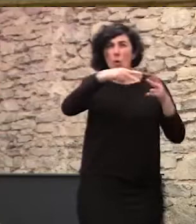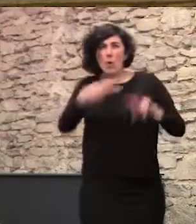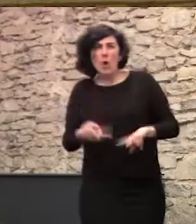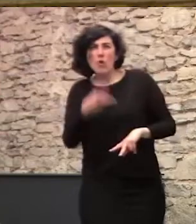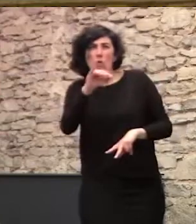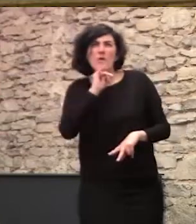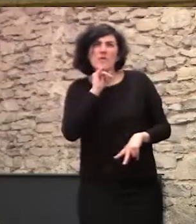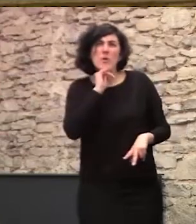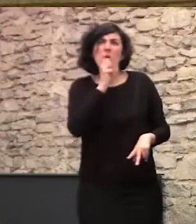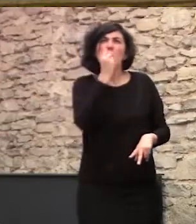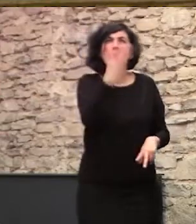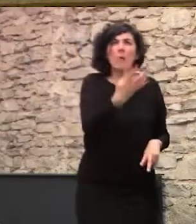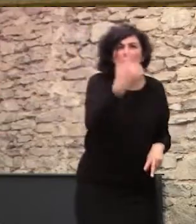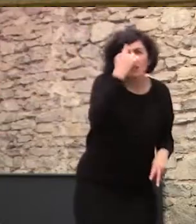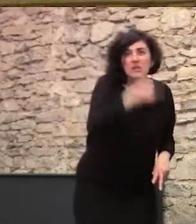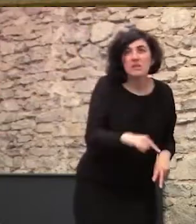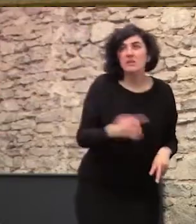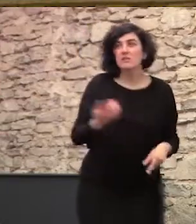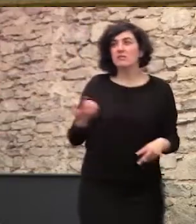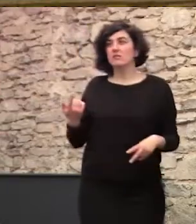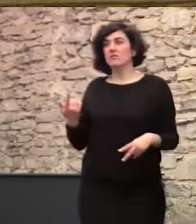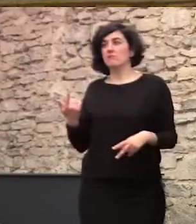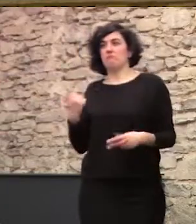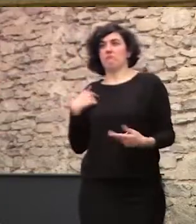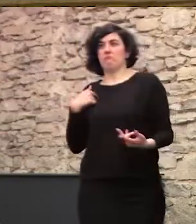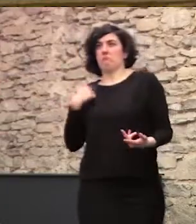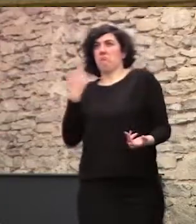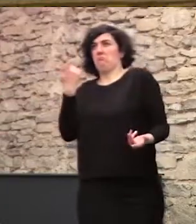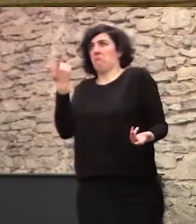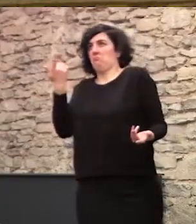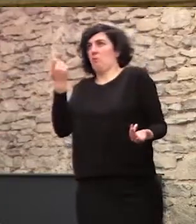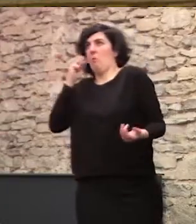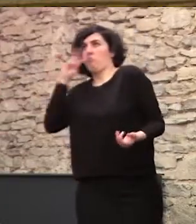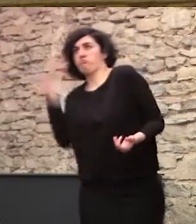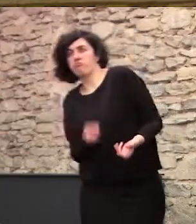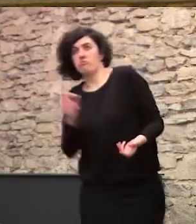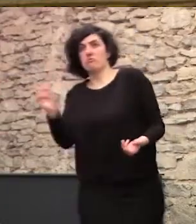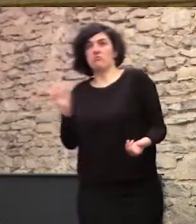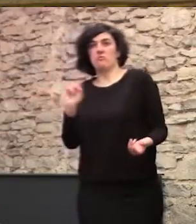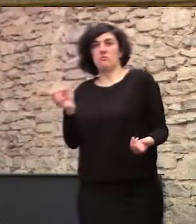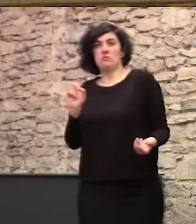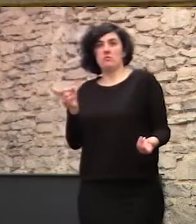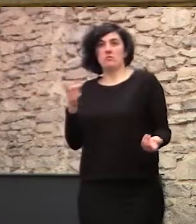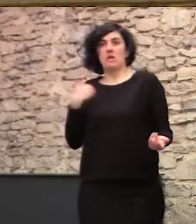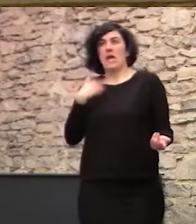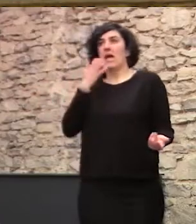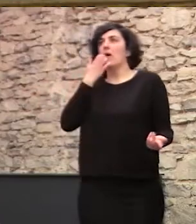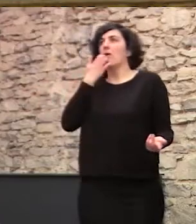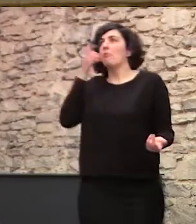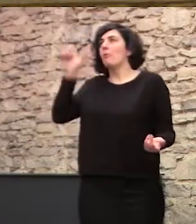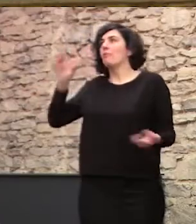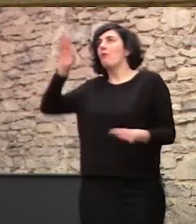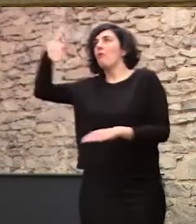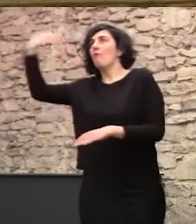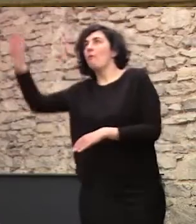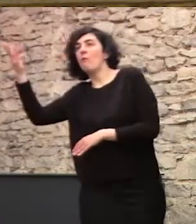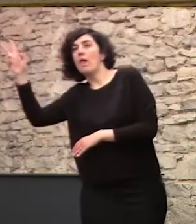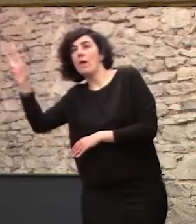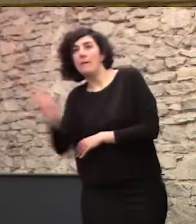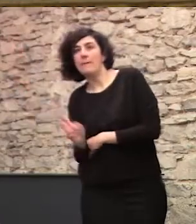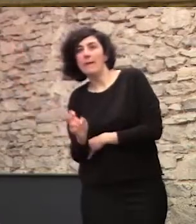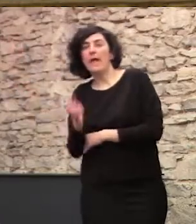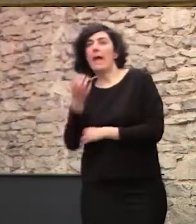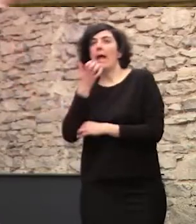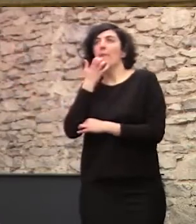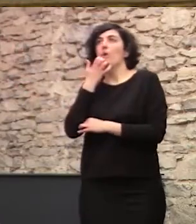izkizu, ez dakit nik ez dakit izkitein beste, baina ba, egia, ba, kasula perfil bat gehiago baita ere, ba, kanpoko norbel baldin badator, ba, horrela tokatu